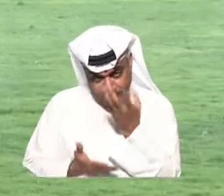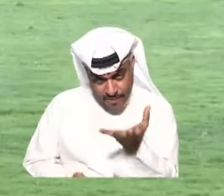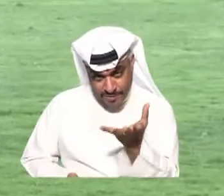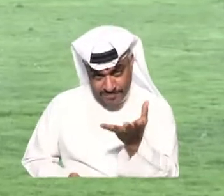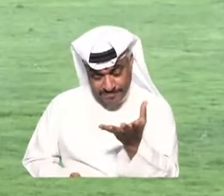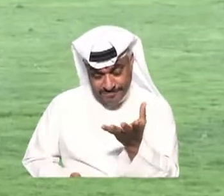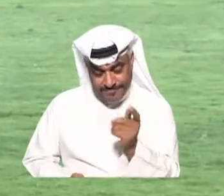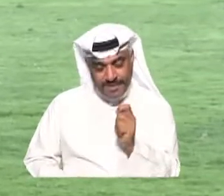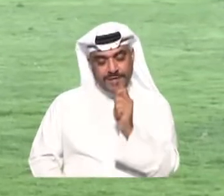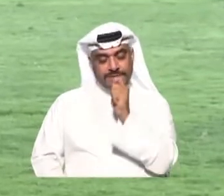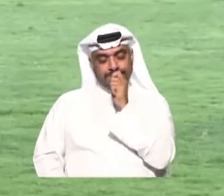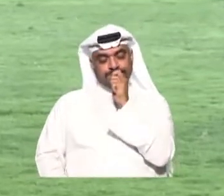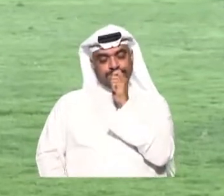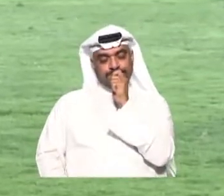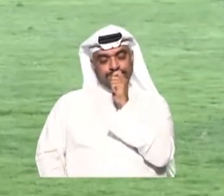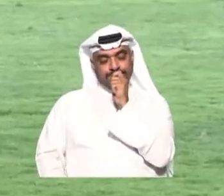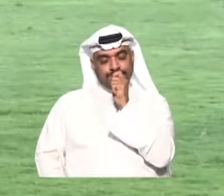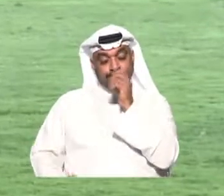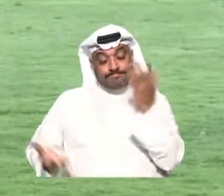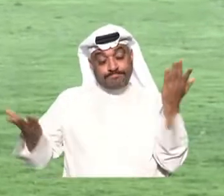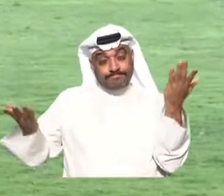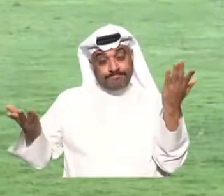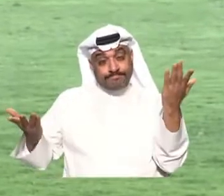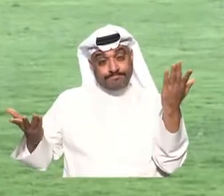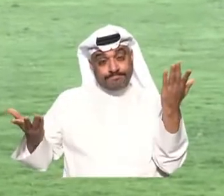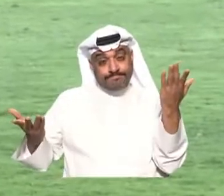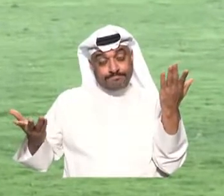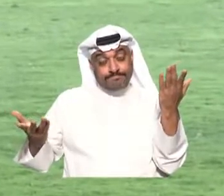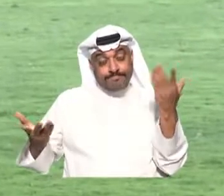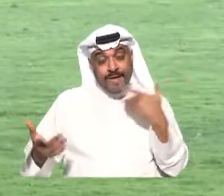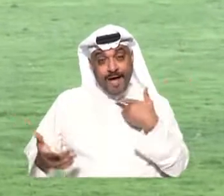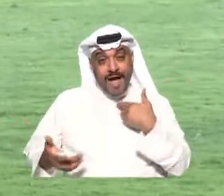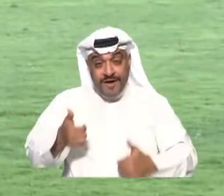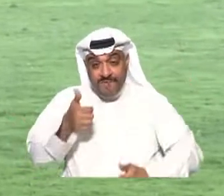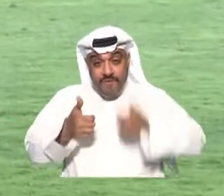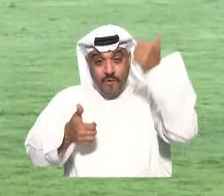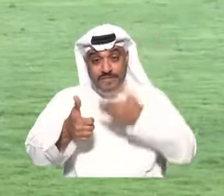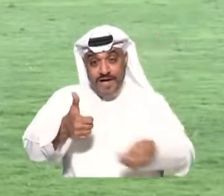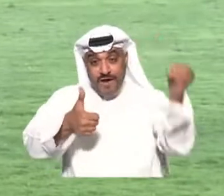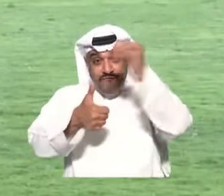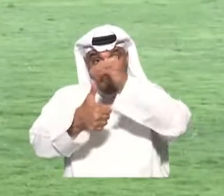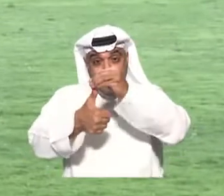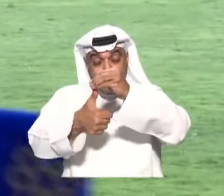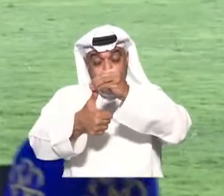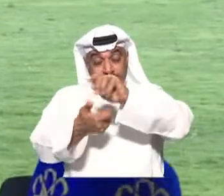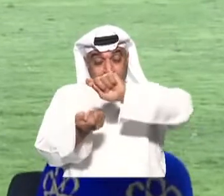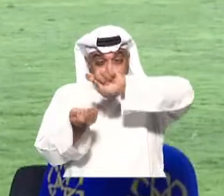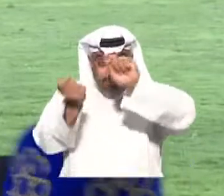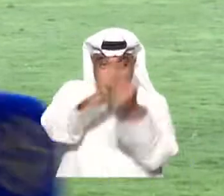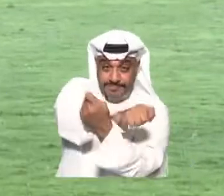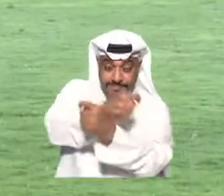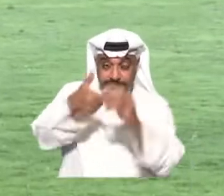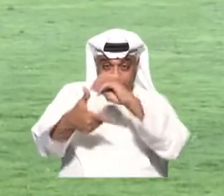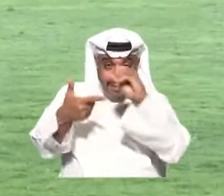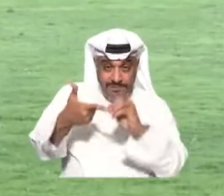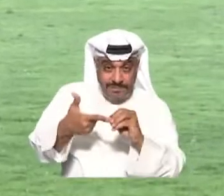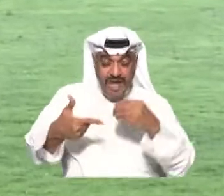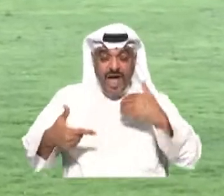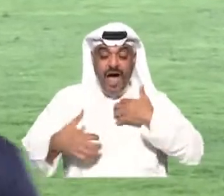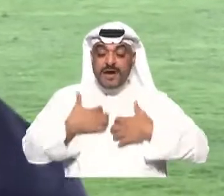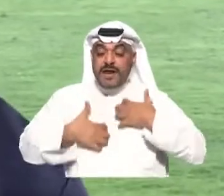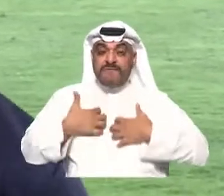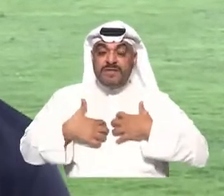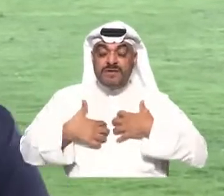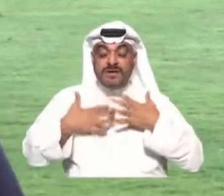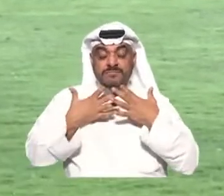صارت سواء قلب النتيجة وهي شيء، هالأمور هذه اللي كانت صراحة يعني أثرت على نفسية اللاعب شيء أكيد تفايز